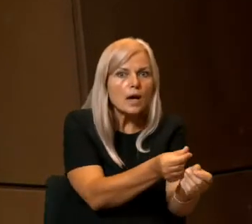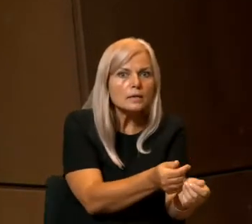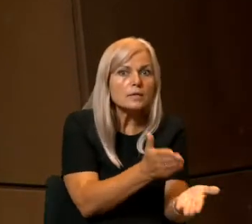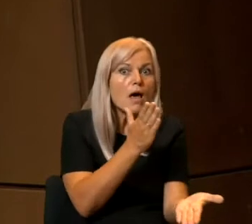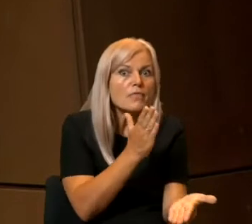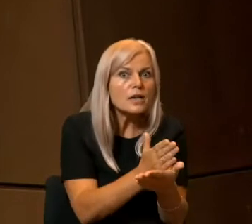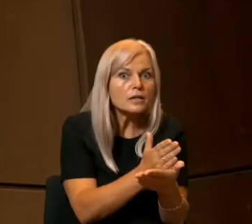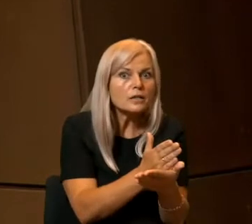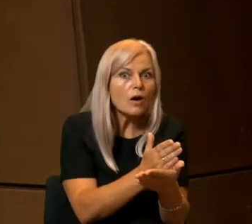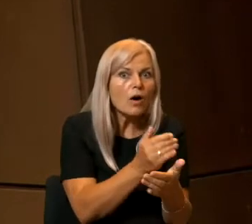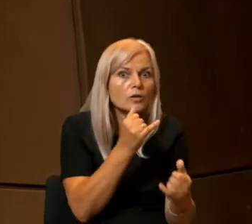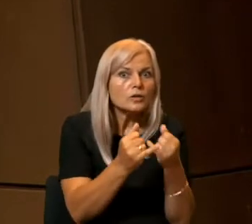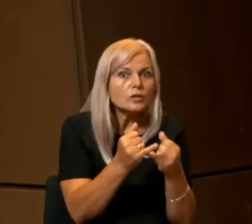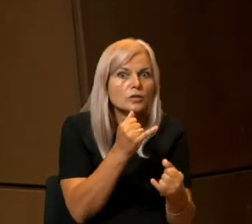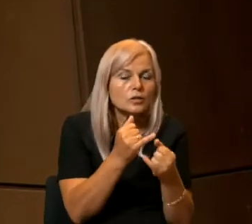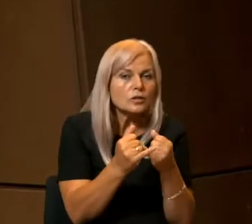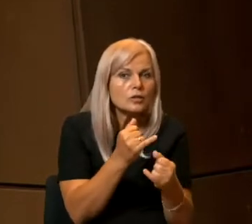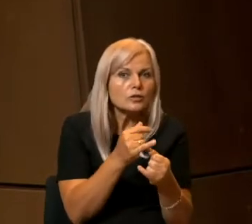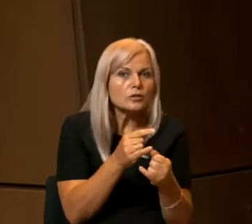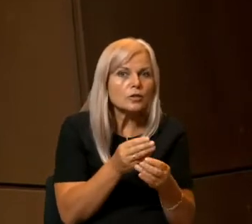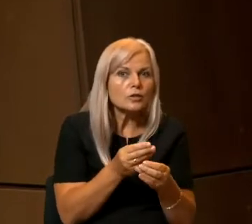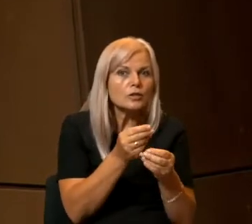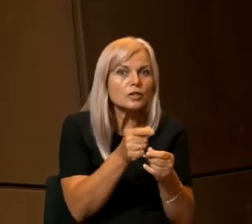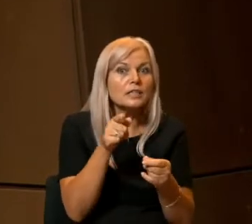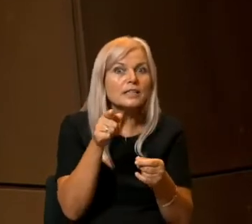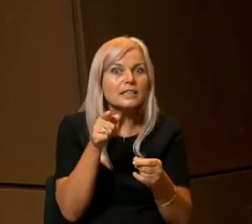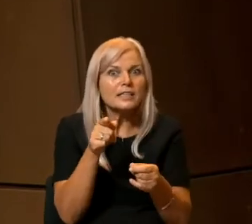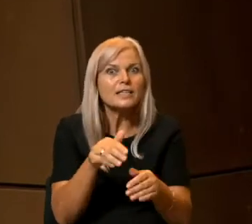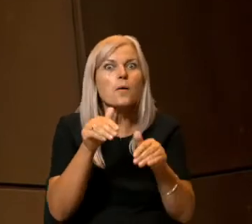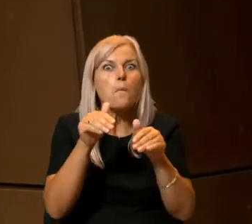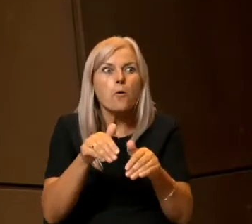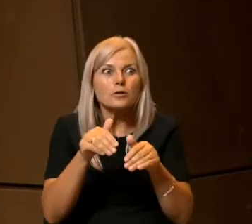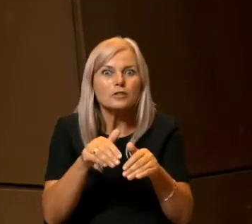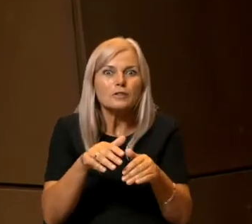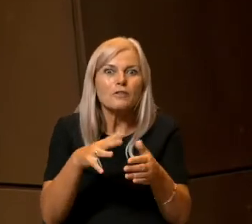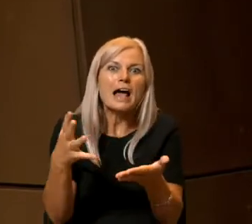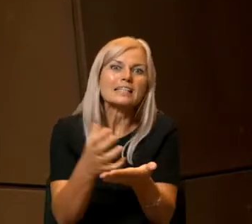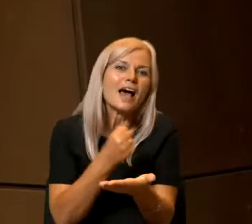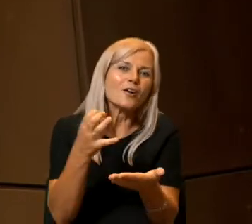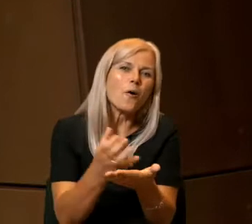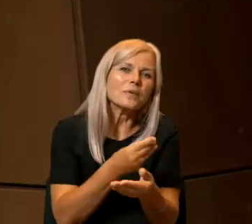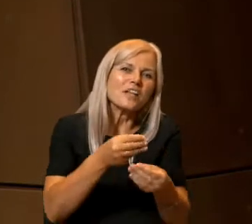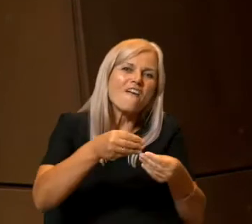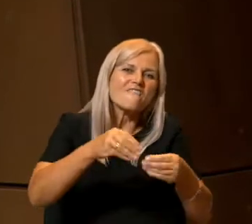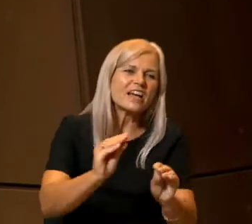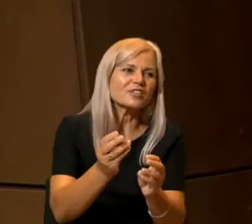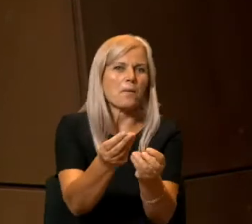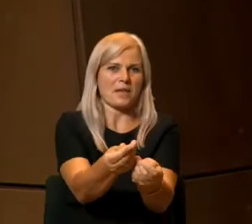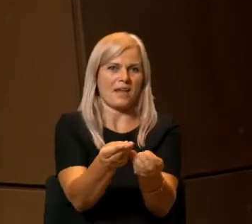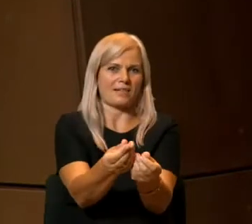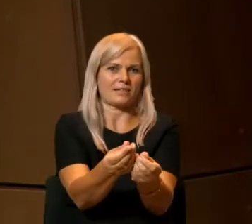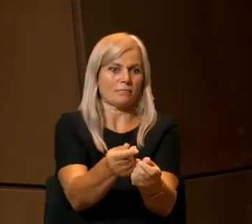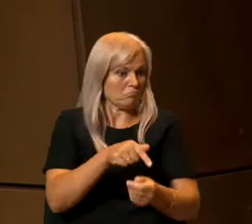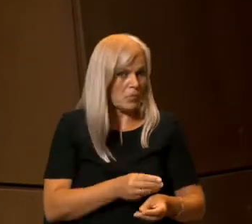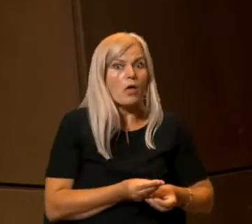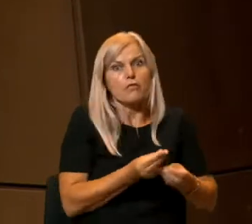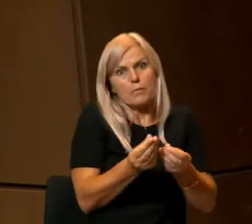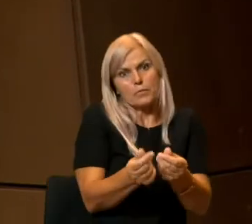istnieje obietnica zarobienia większej liczby pieniędzy. Więc ta logika